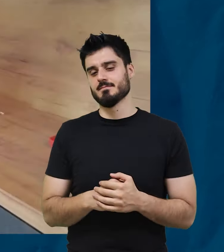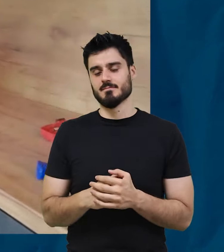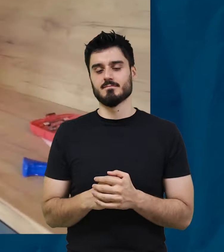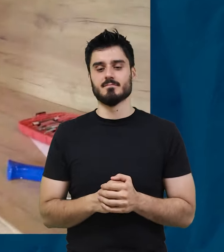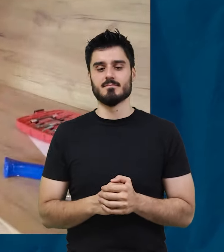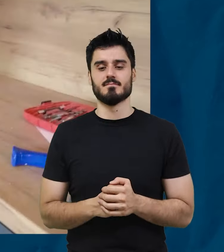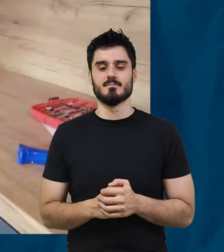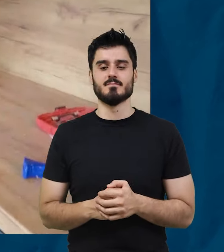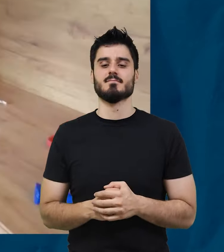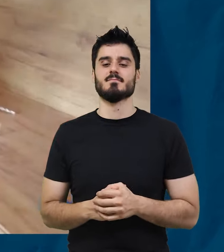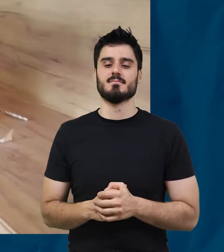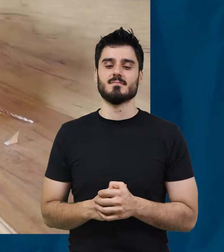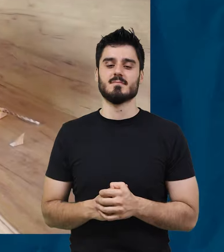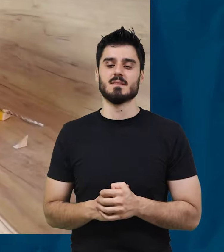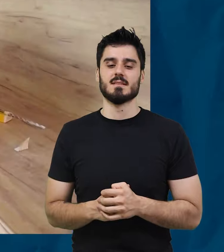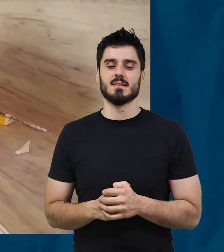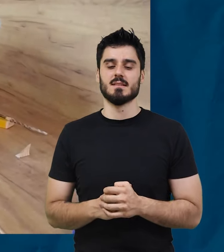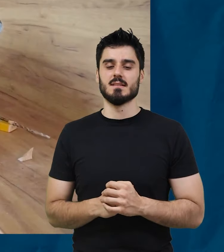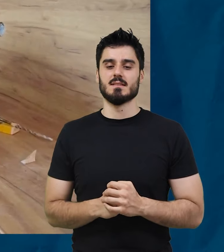Йее!